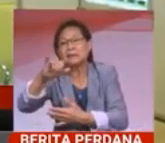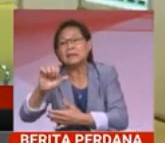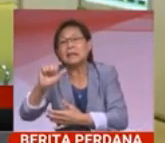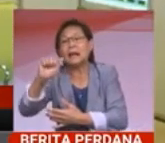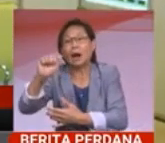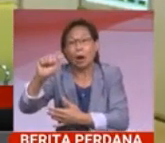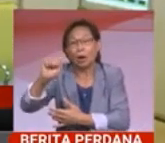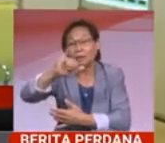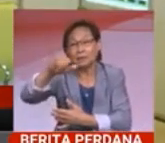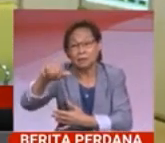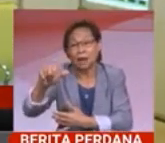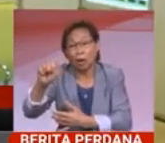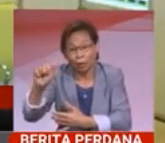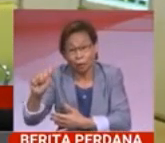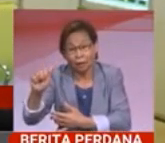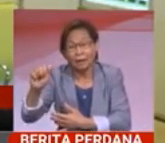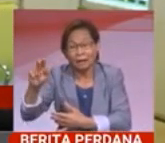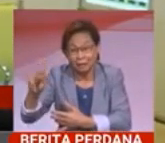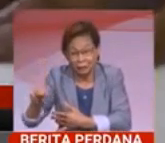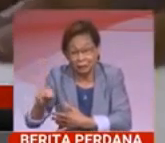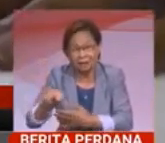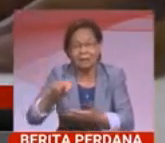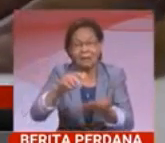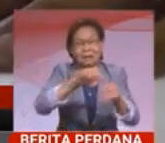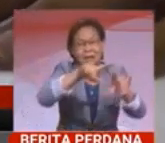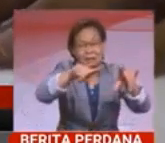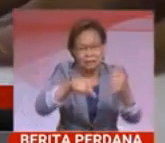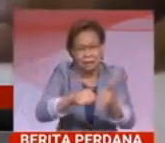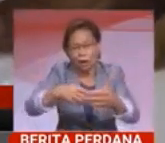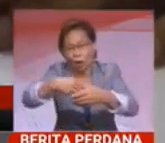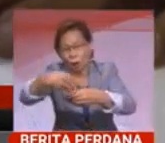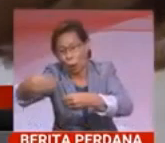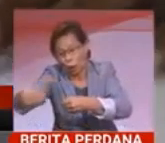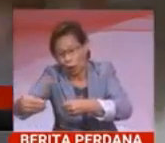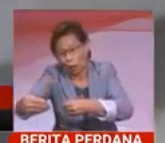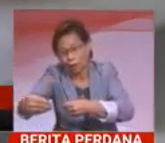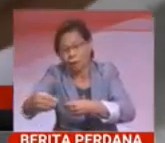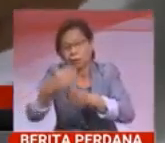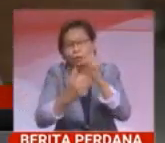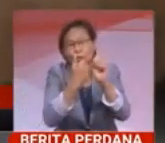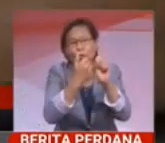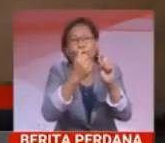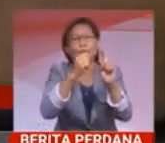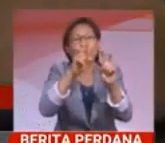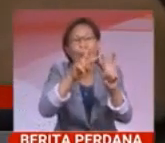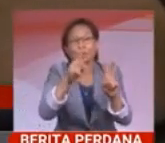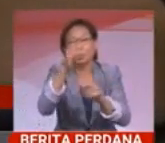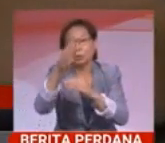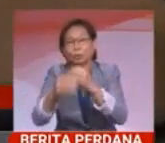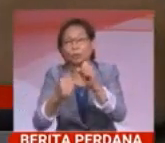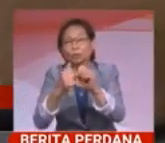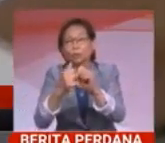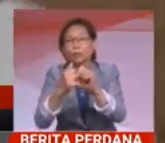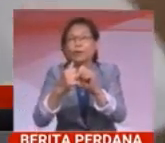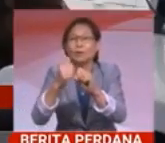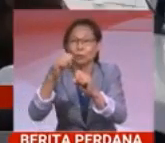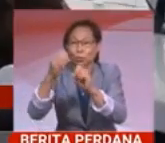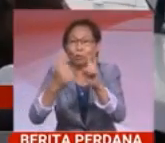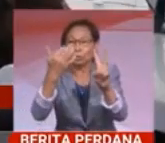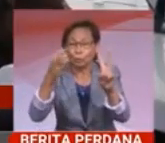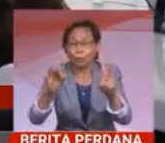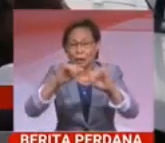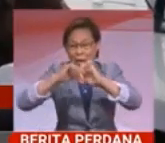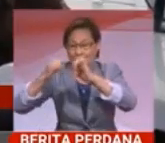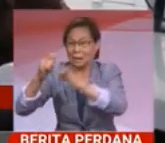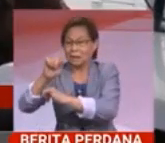yang menyebabkan sejx bersih dikeluarkan pada 21 nov 2019 pada masa sama agency berkenaan